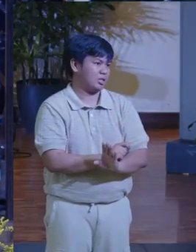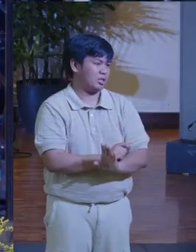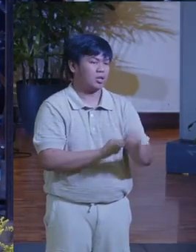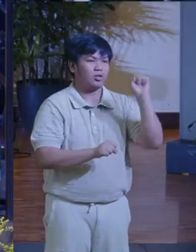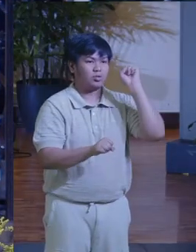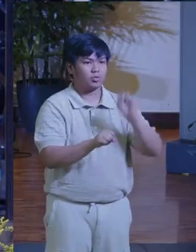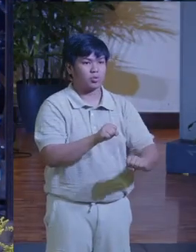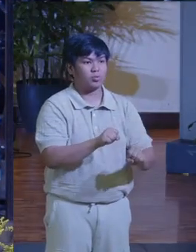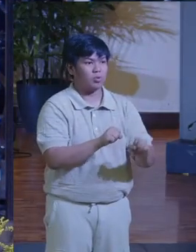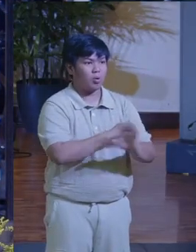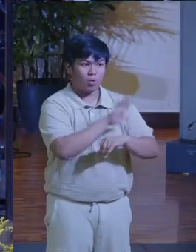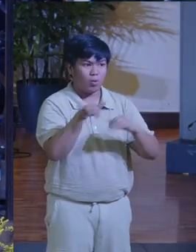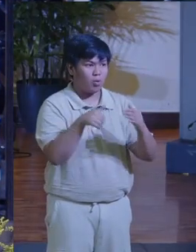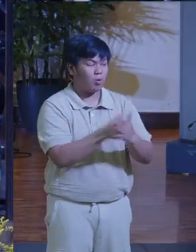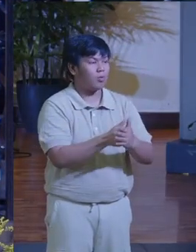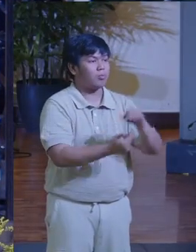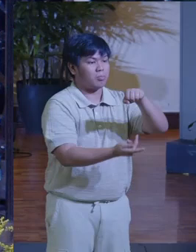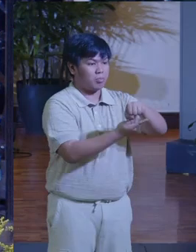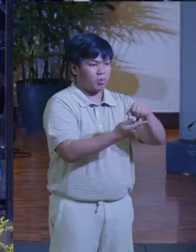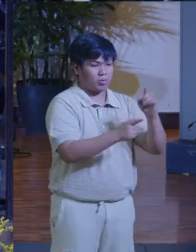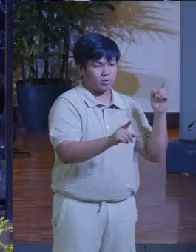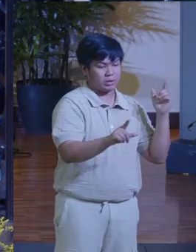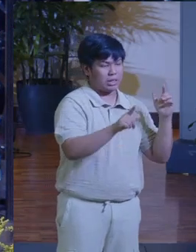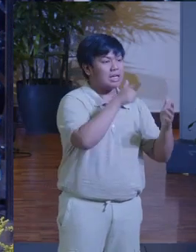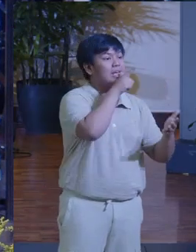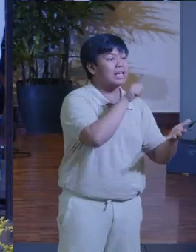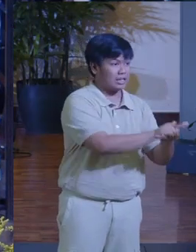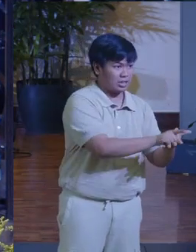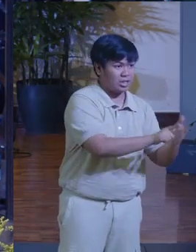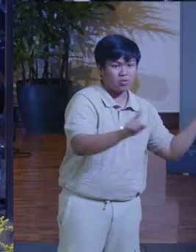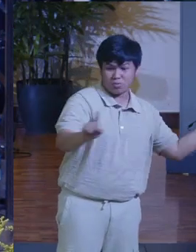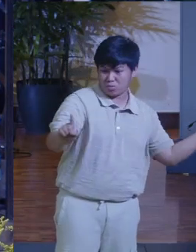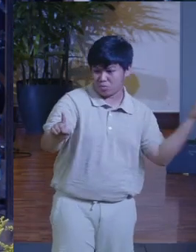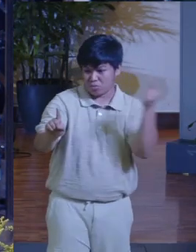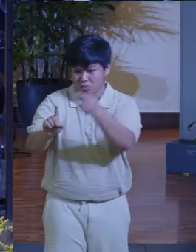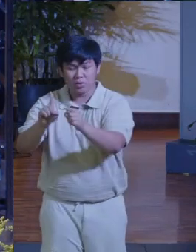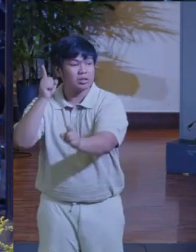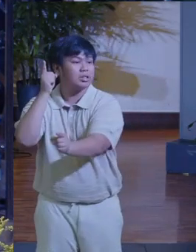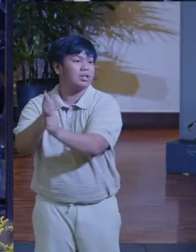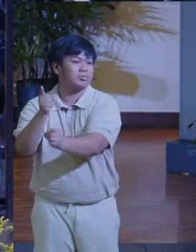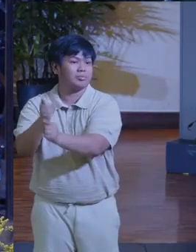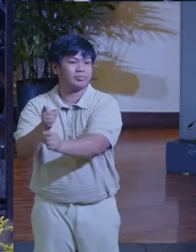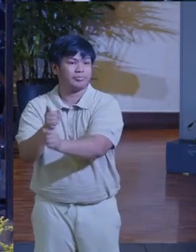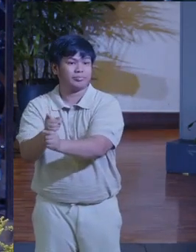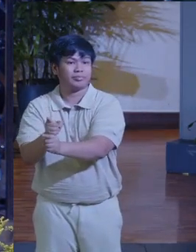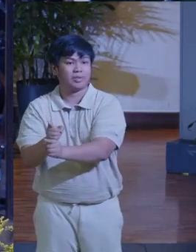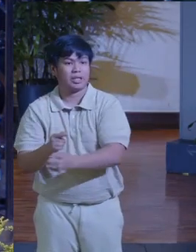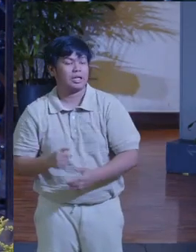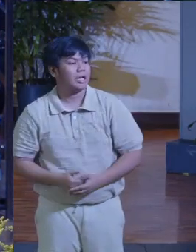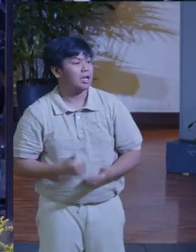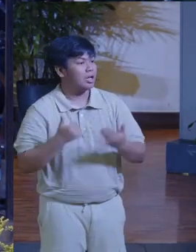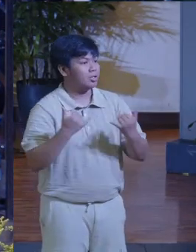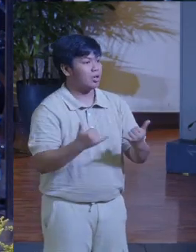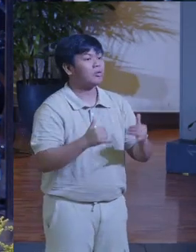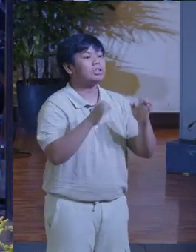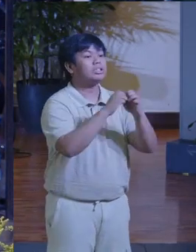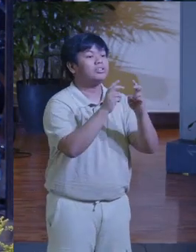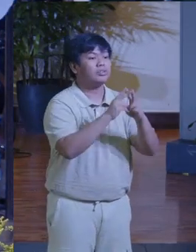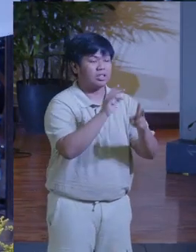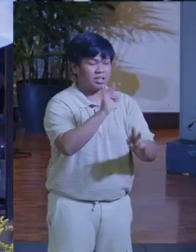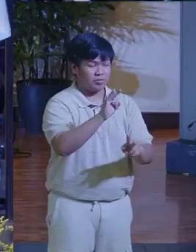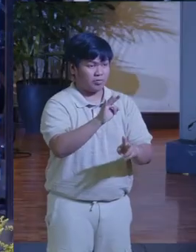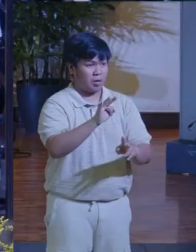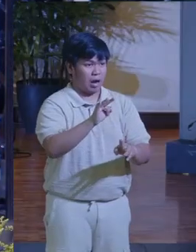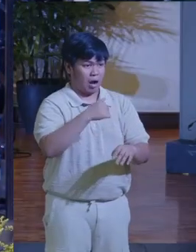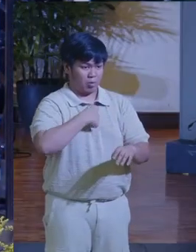inilinya niya ang mga sulat ni Pablo na Holy Scripture. So kahit na pinuna siya ni Pablo,